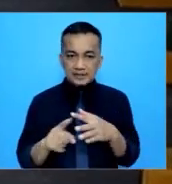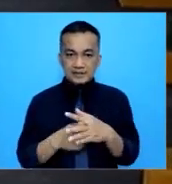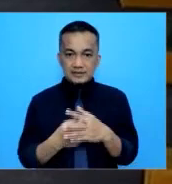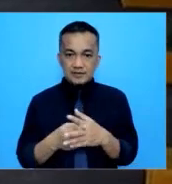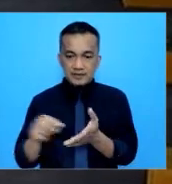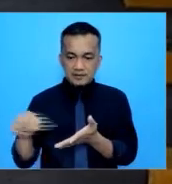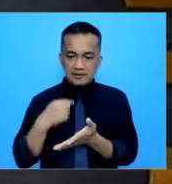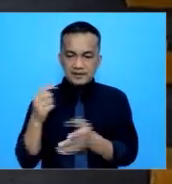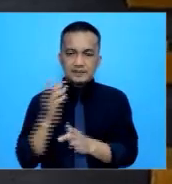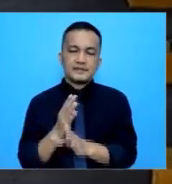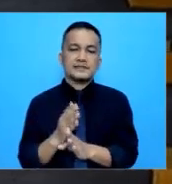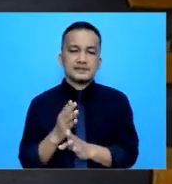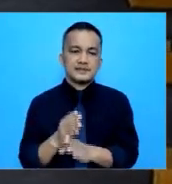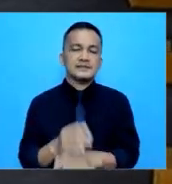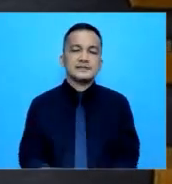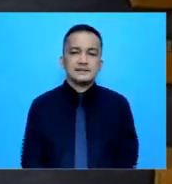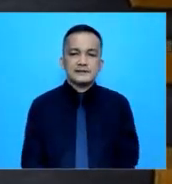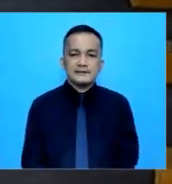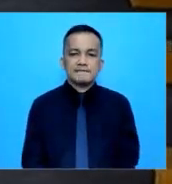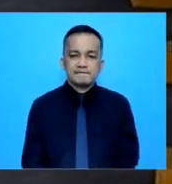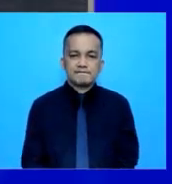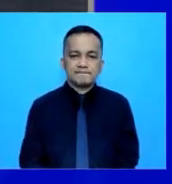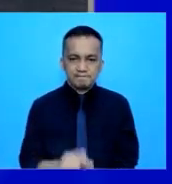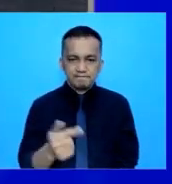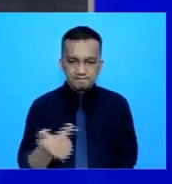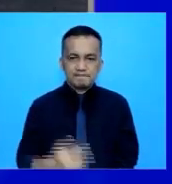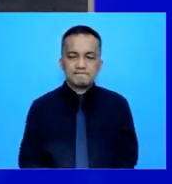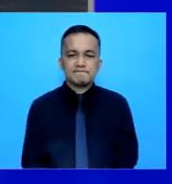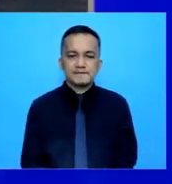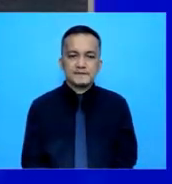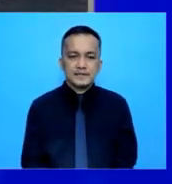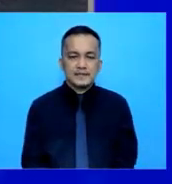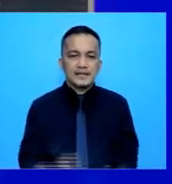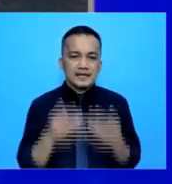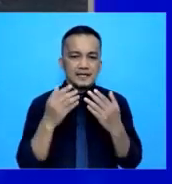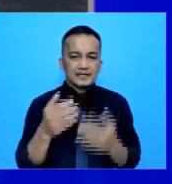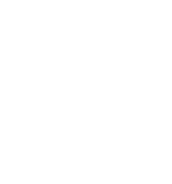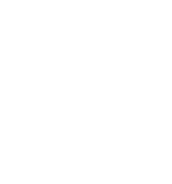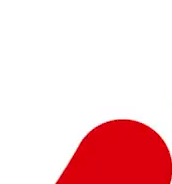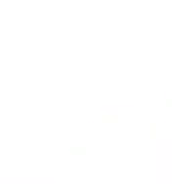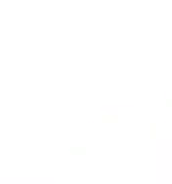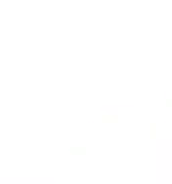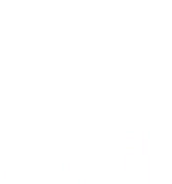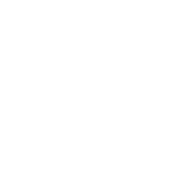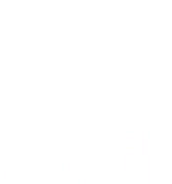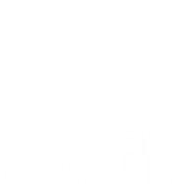ulit ng pasahe dito sa busway. Julius. Maraming salamat, Gerard De La Peña.